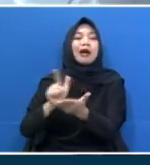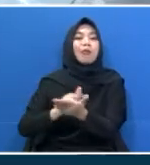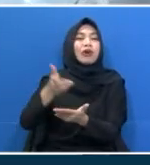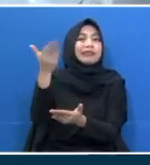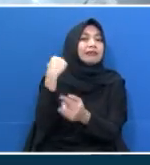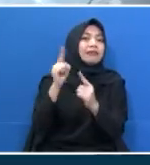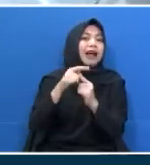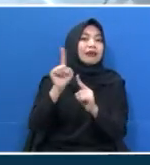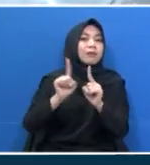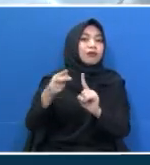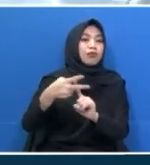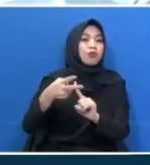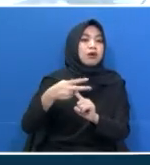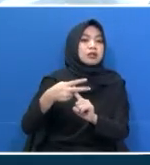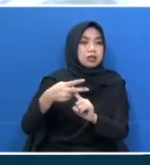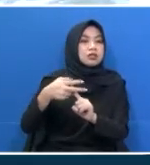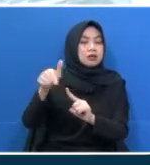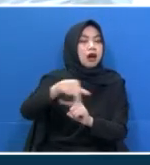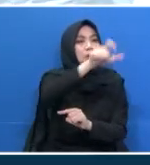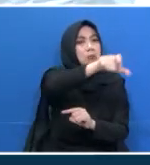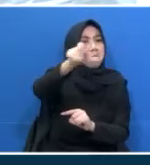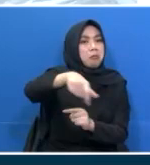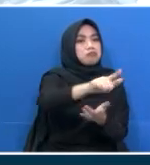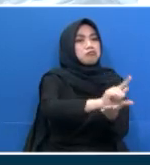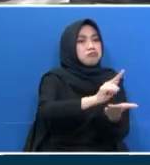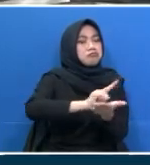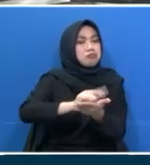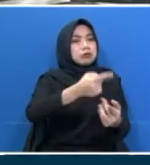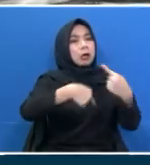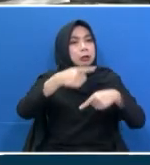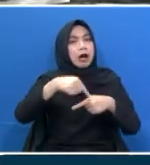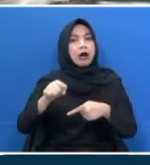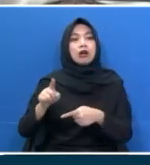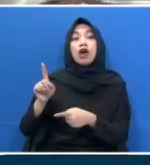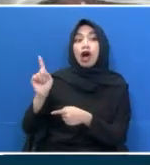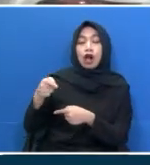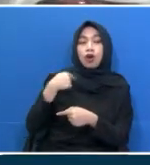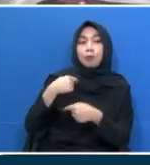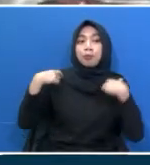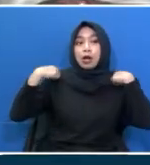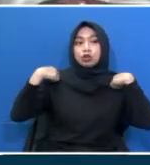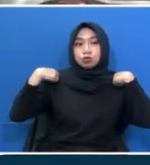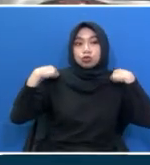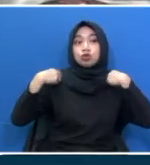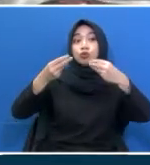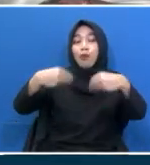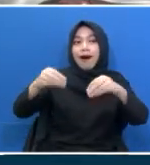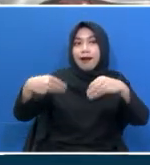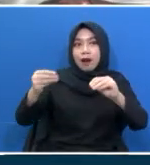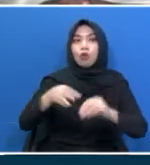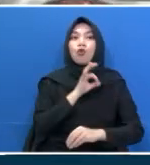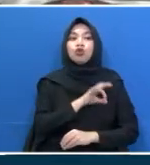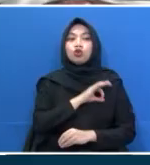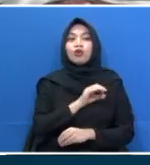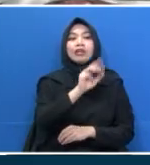Februari lalu, Saudara. Dalam perkara itu, para anggotanya dijanjikan keuntungan dari penjualan pakaian sebesar 30 hingga 50%.